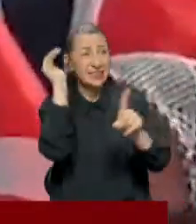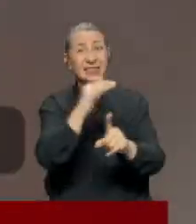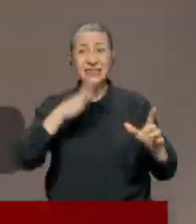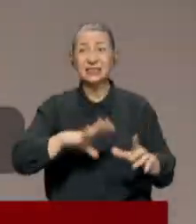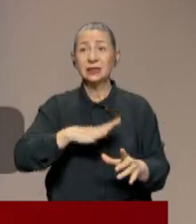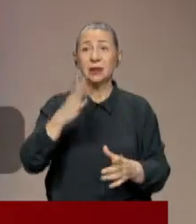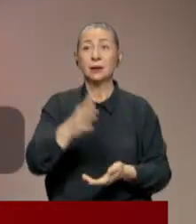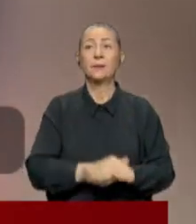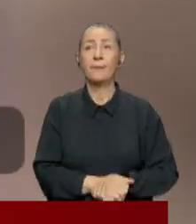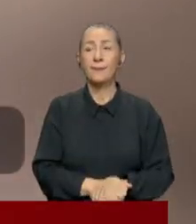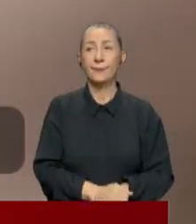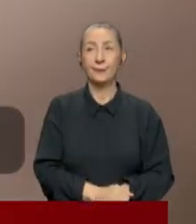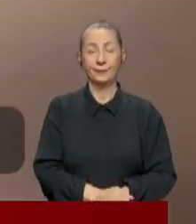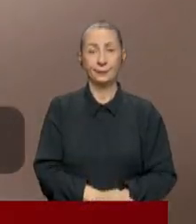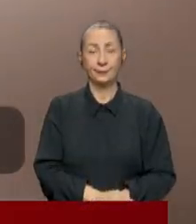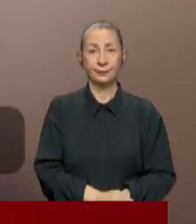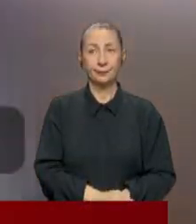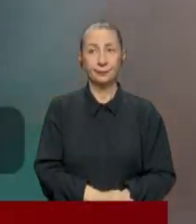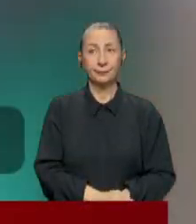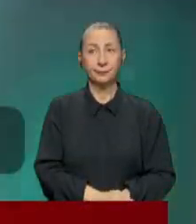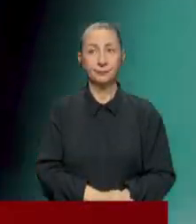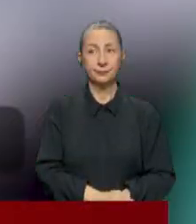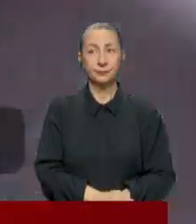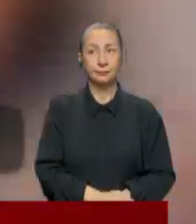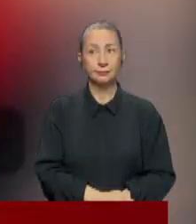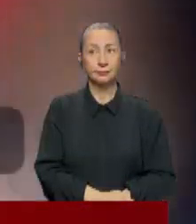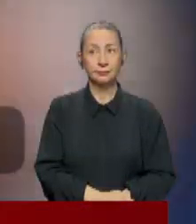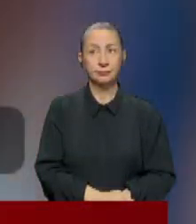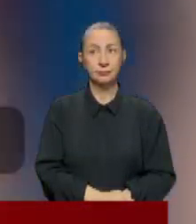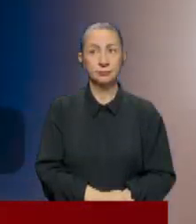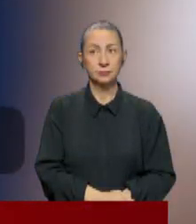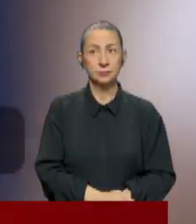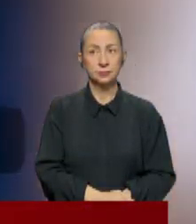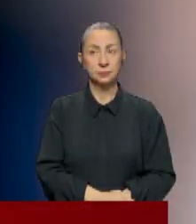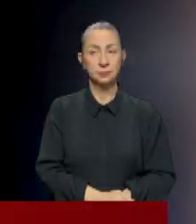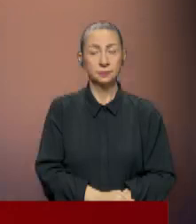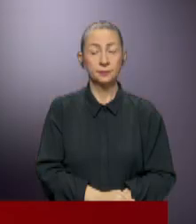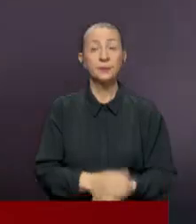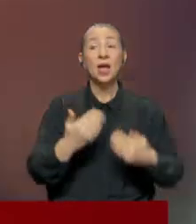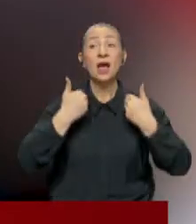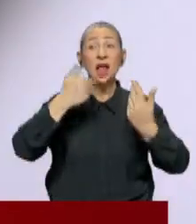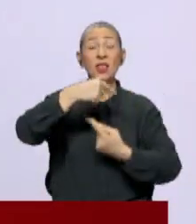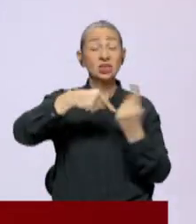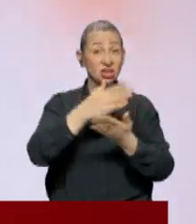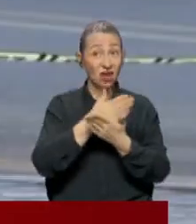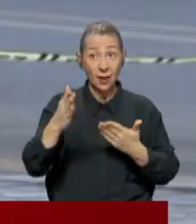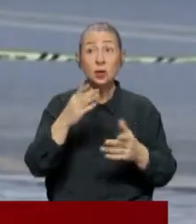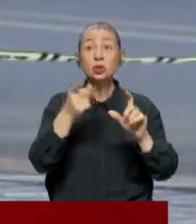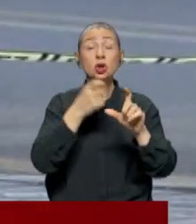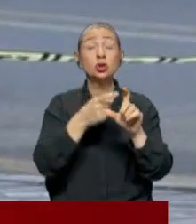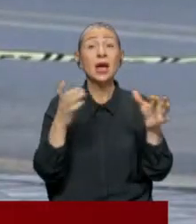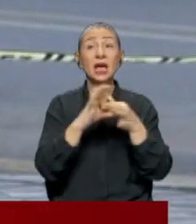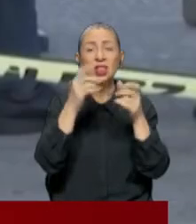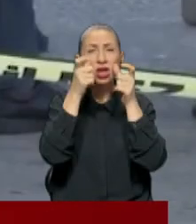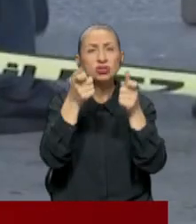çalıştılar. Eğer bu barajlarınız olmazsa... Hayır, Adalet arayışı sürerken soruşturmaya